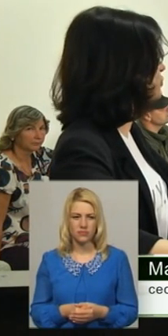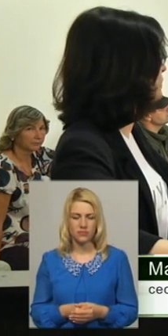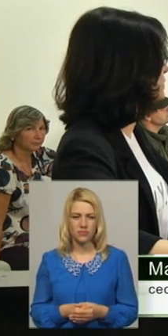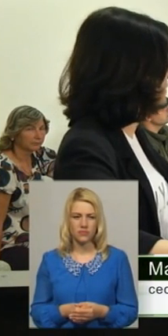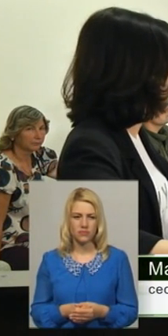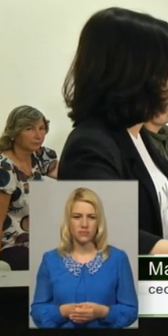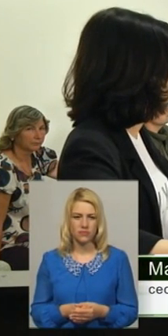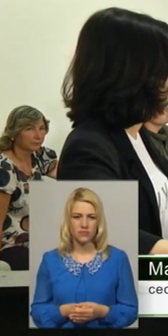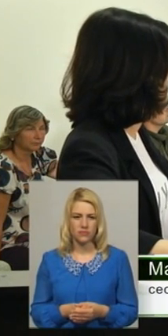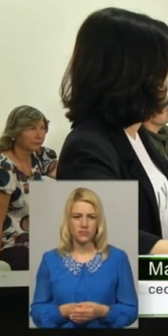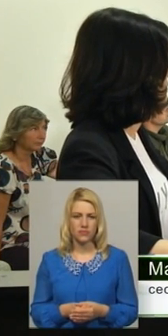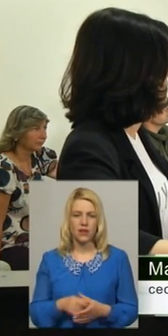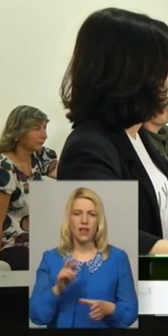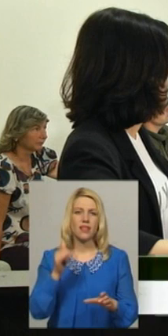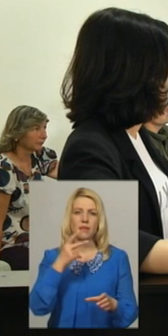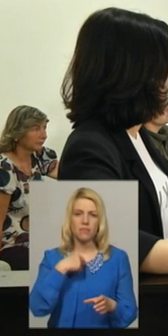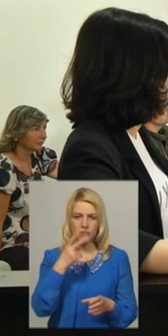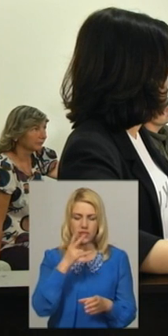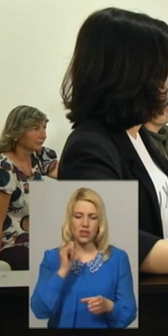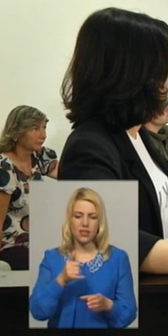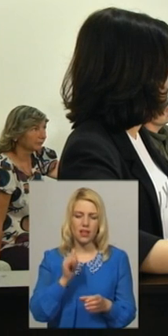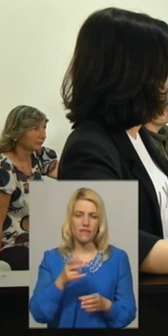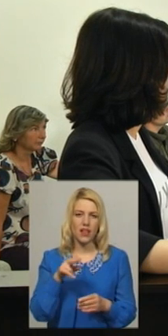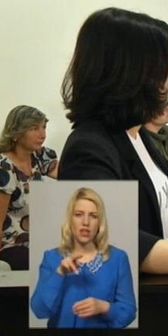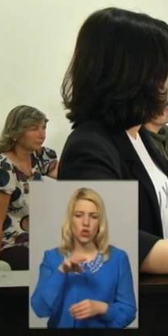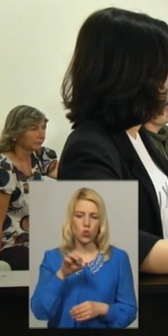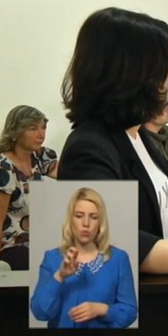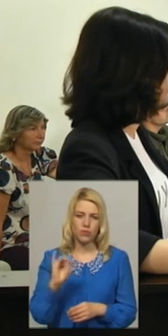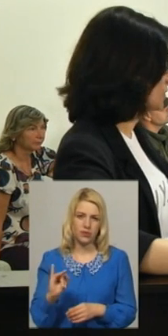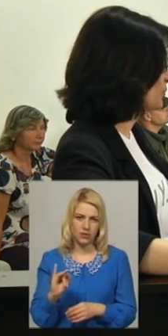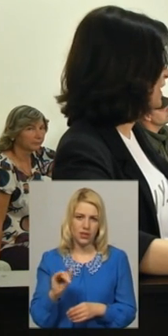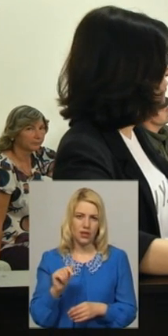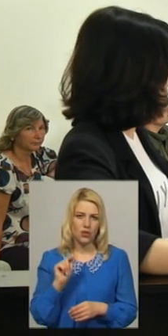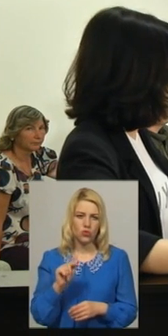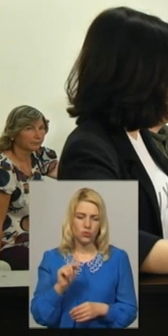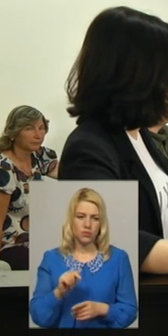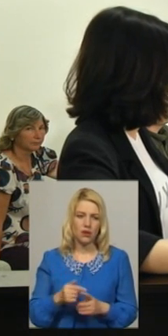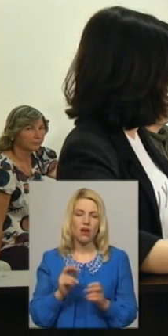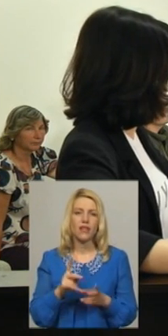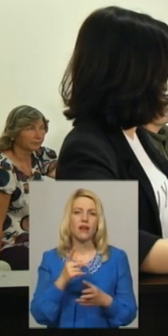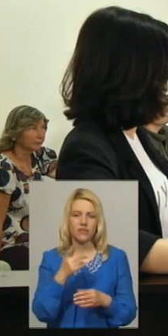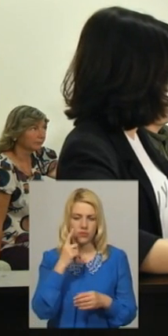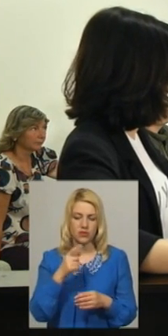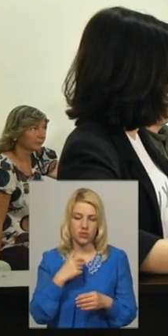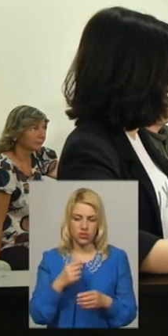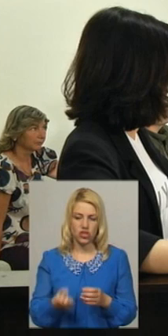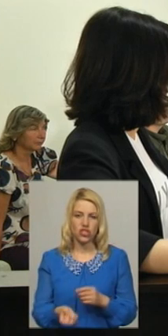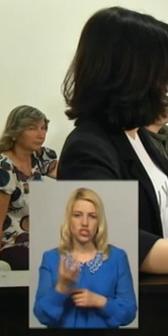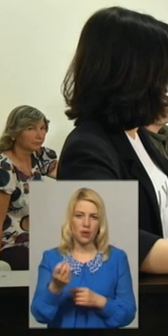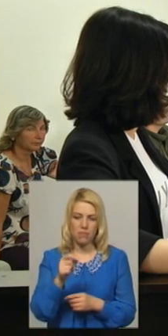числі і тобі, так. Розумію. А як ви визначили, що це було саме шампанське? З пляшки шампанського. Яку вона